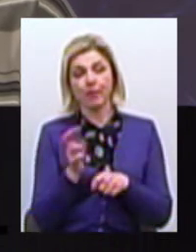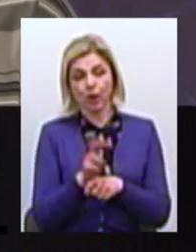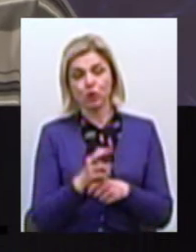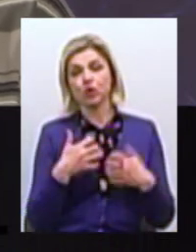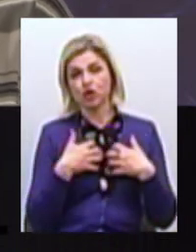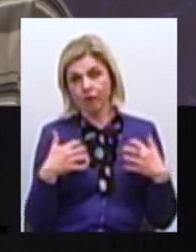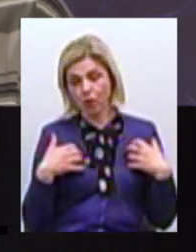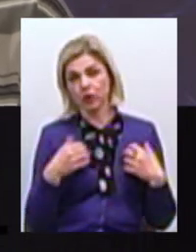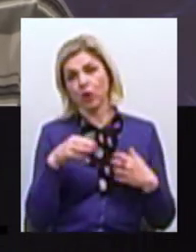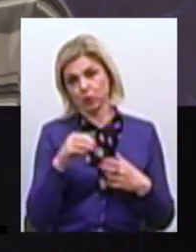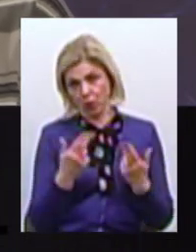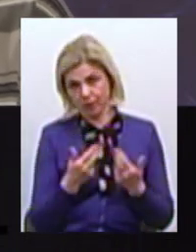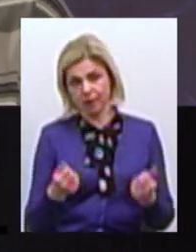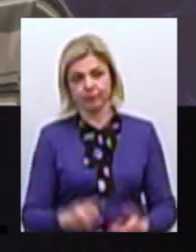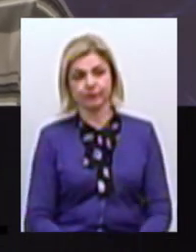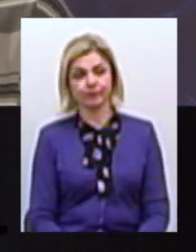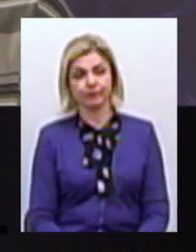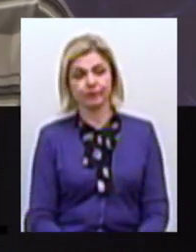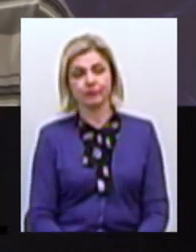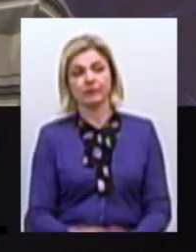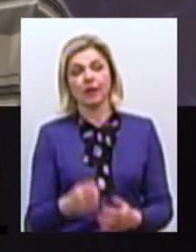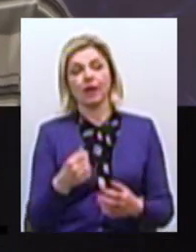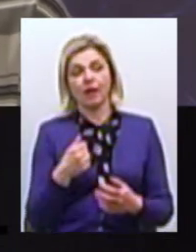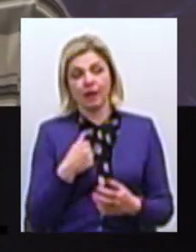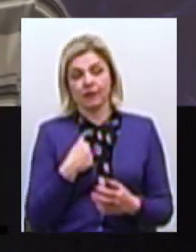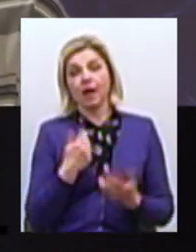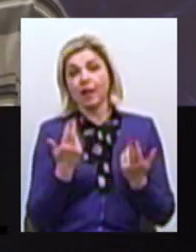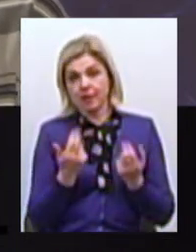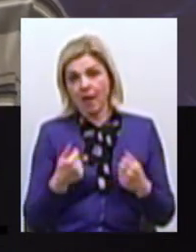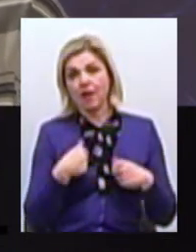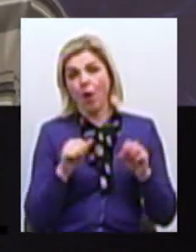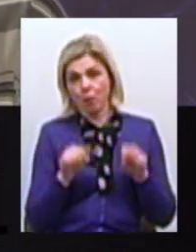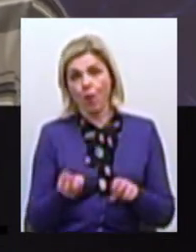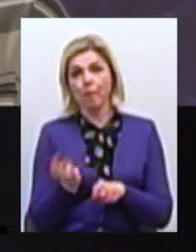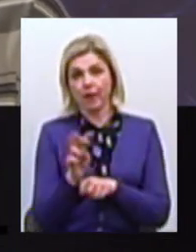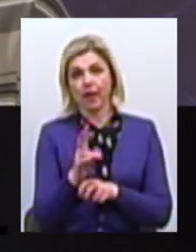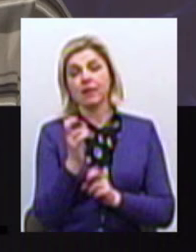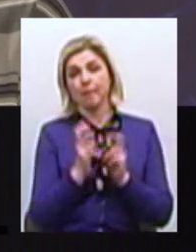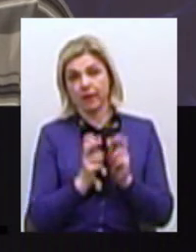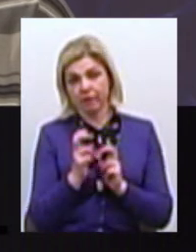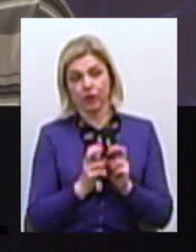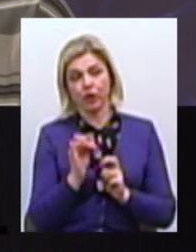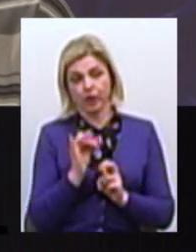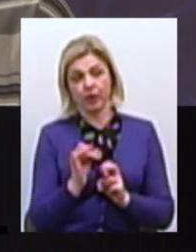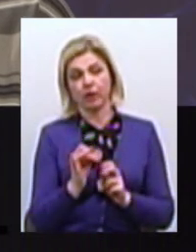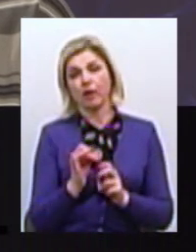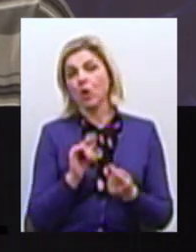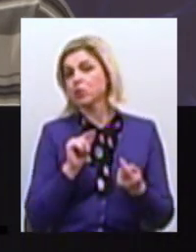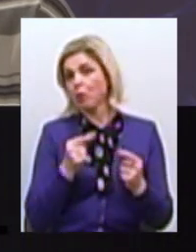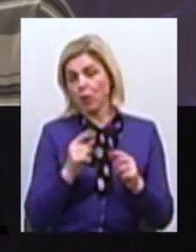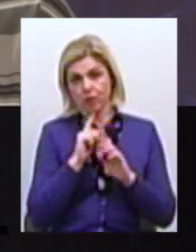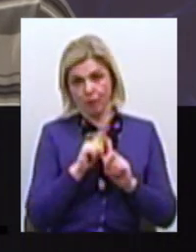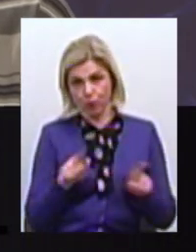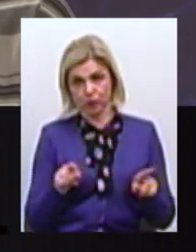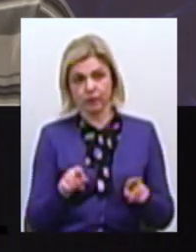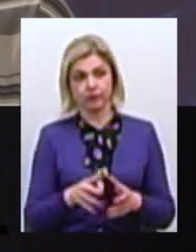да. Дякую. Тобто відповідь так, я зрозуміла. Я тепер можу приходити на підприємство і супротиву ніякого не буде. А